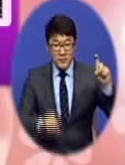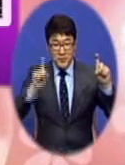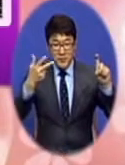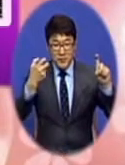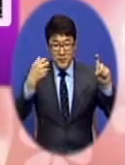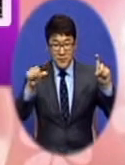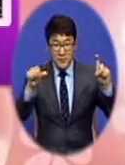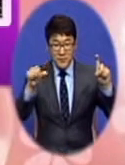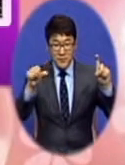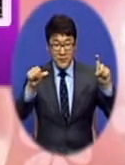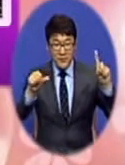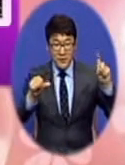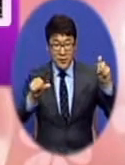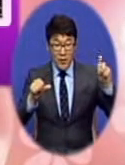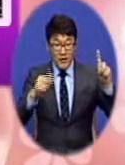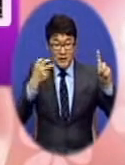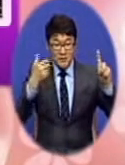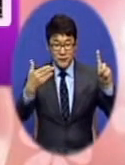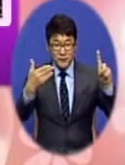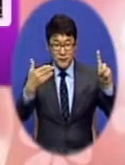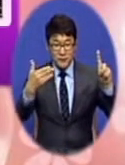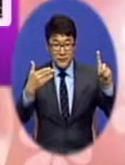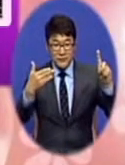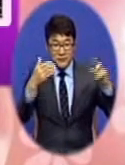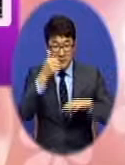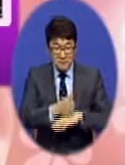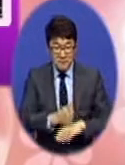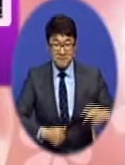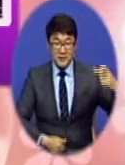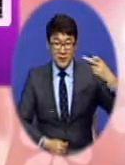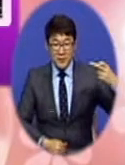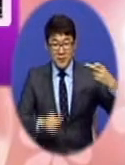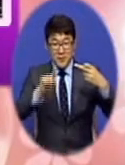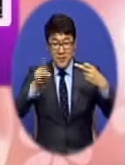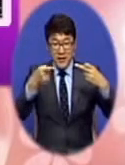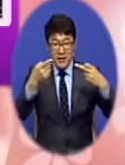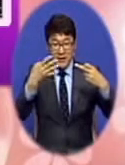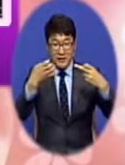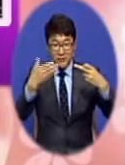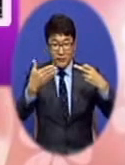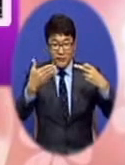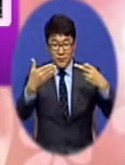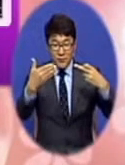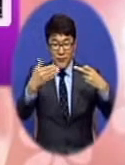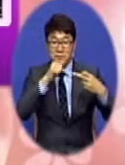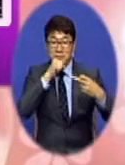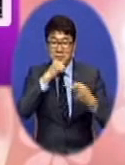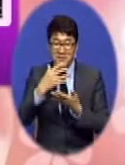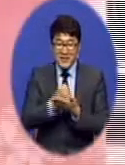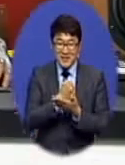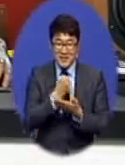참여자입니다. 175표, 11번 79표, 마지막 12번째 참여자 139표